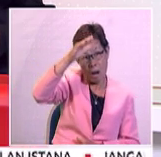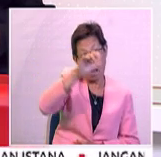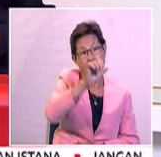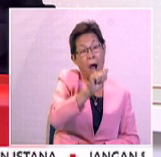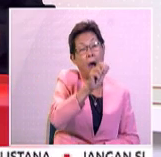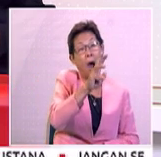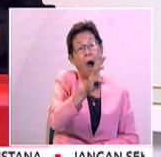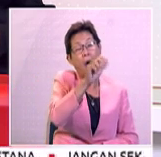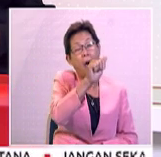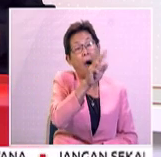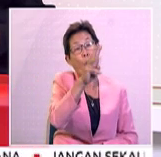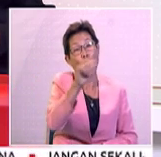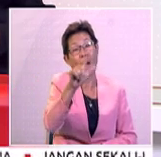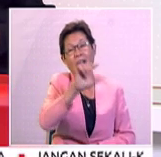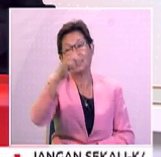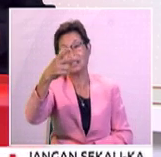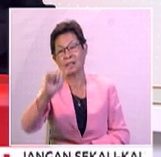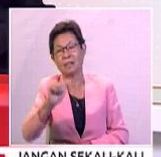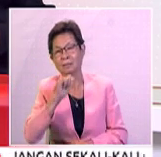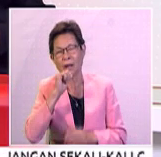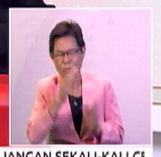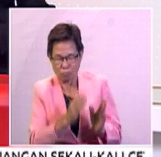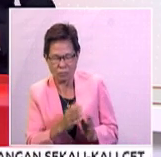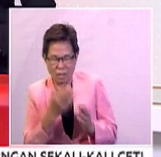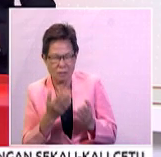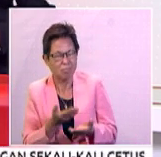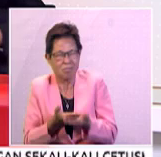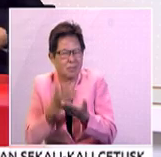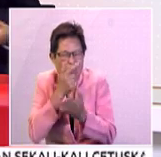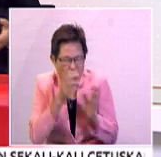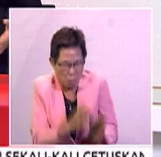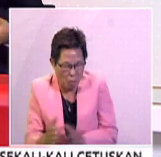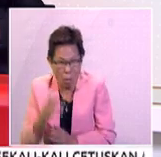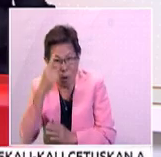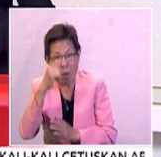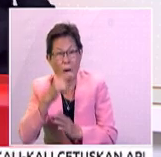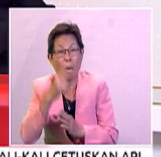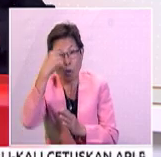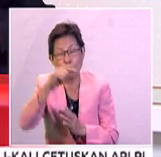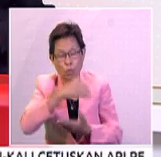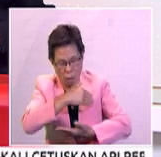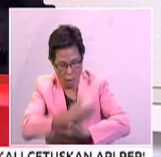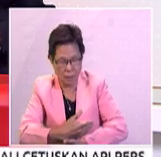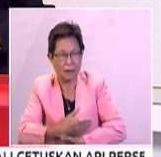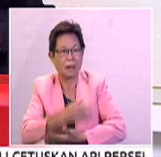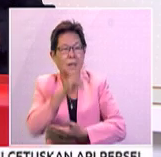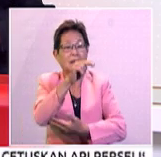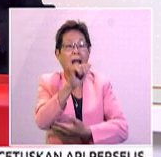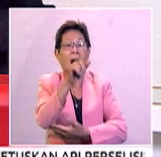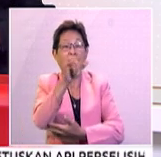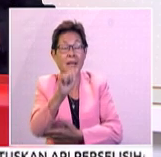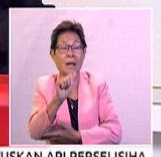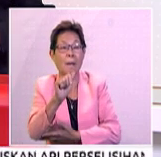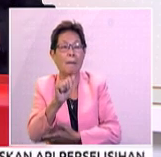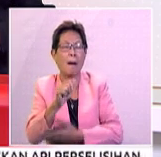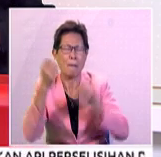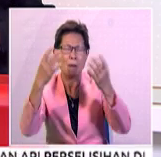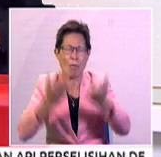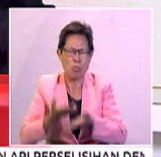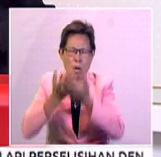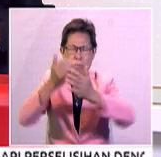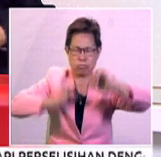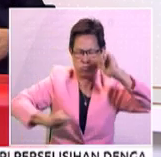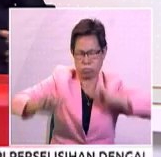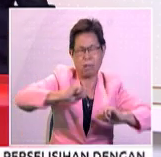Syah tidak bercadang untuk mengatur kerjaya anak mereka. Ya, juga kami bawakan kisah Nadia Bryan yang kabarnya banyak menerima tawaran